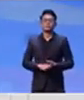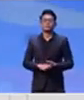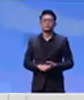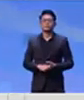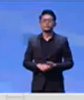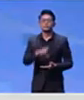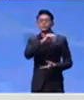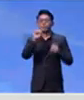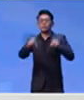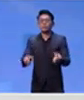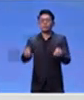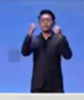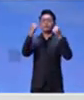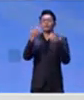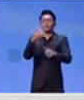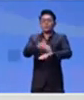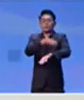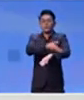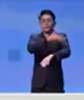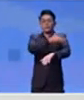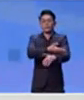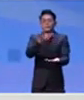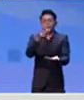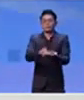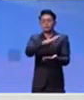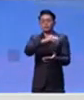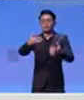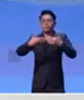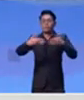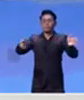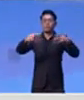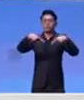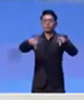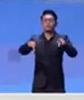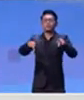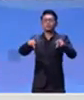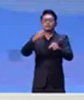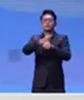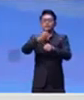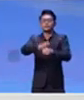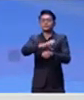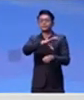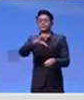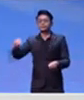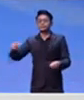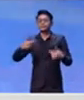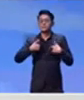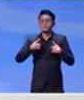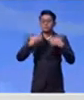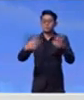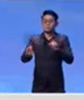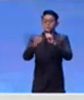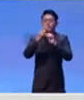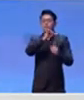dapat mengukuhkan lagi pendapatan mereka dan membuka peluang pekerjaan. Dan saya juga dapat berpeluang bertemu dengan